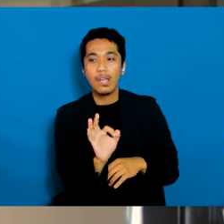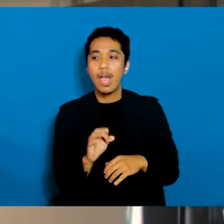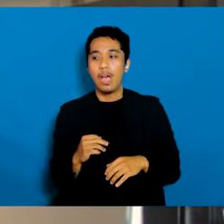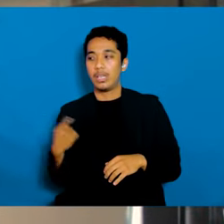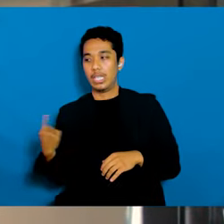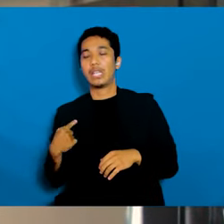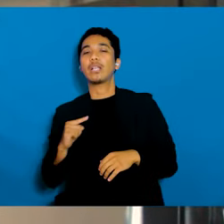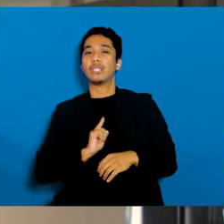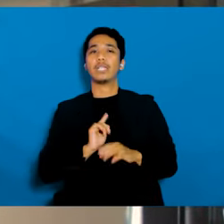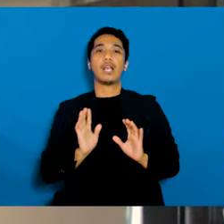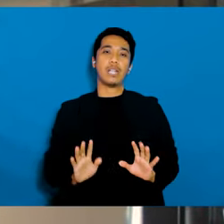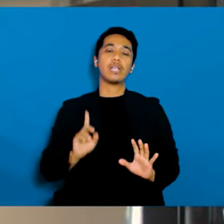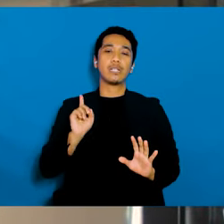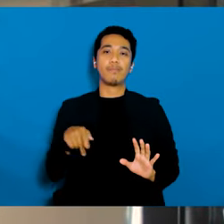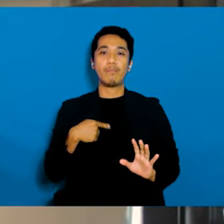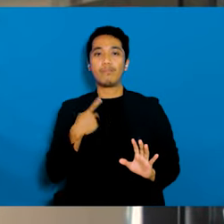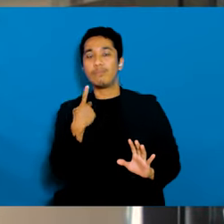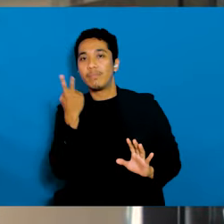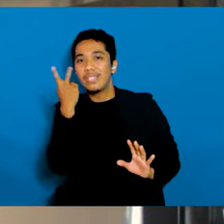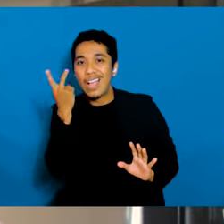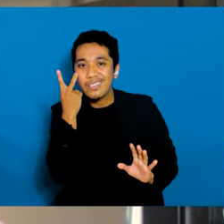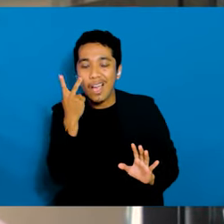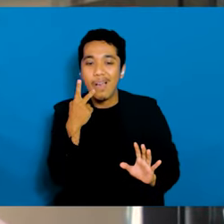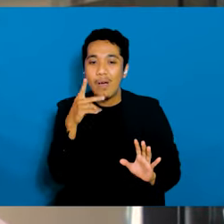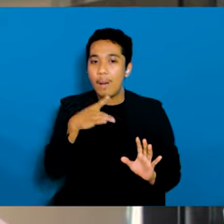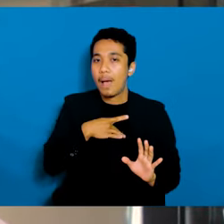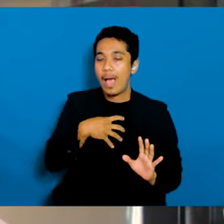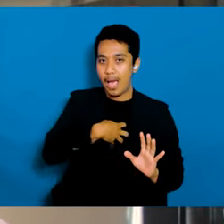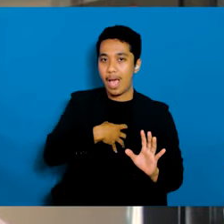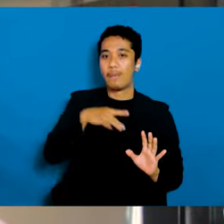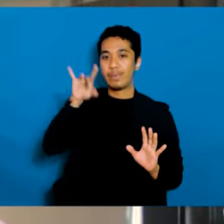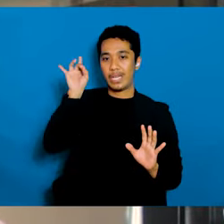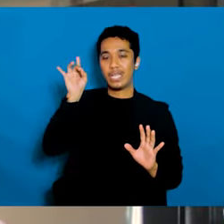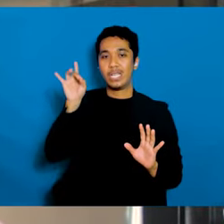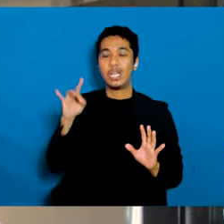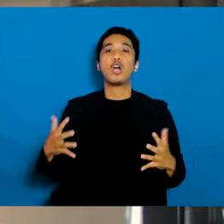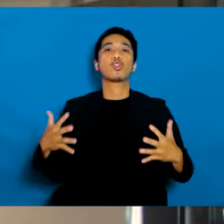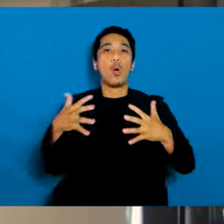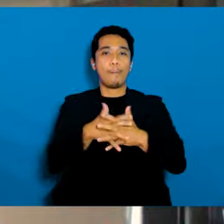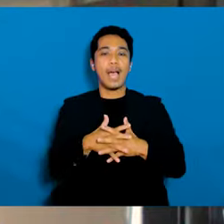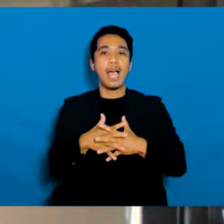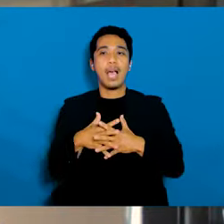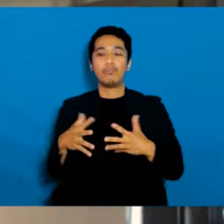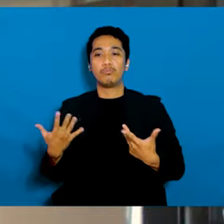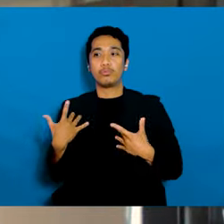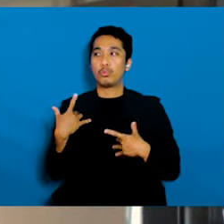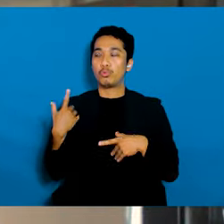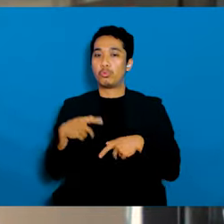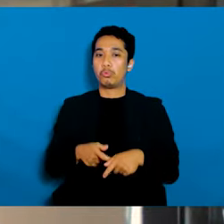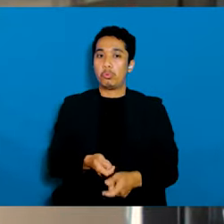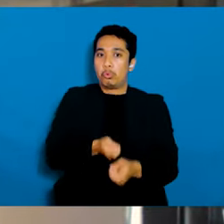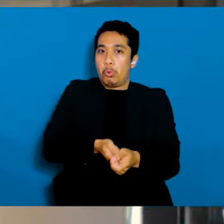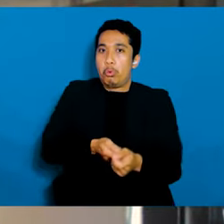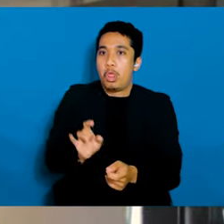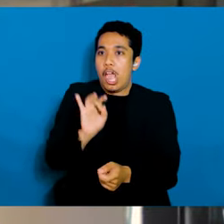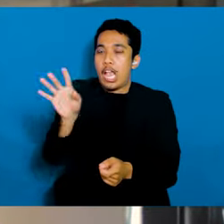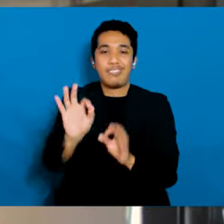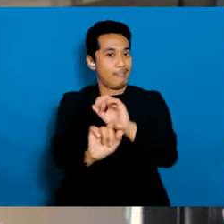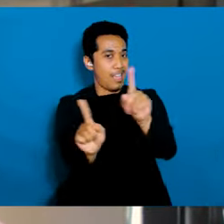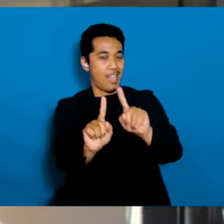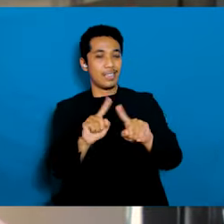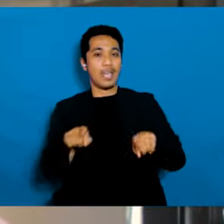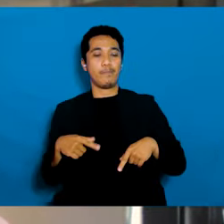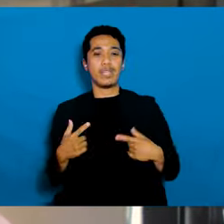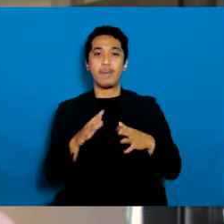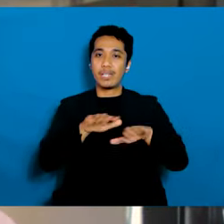tidak melakukan, ya kita yang harus melakukan. Karena kita akan menjaga suara kita gitu Harus kompak. Kita jangan ditunggangi oleh pihak